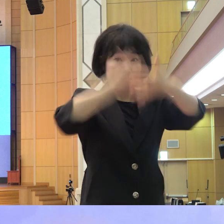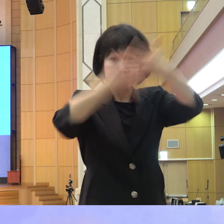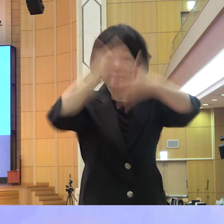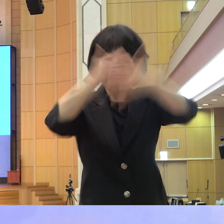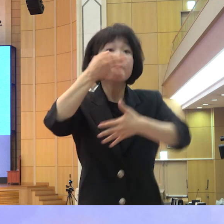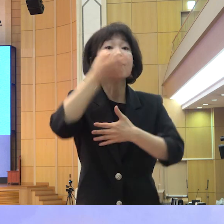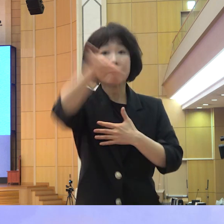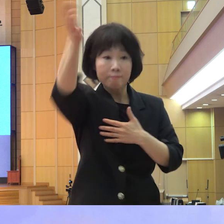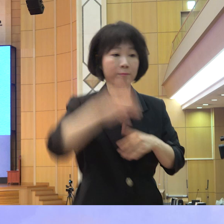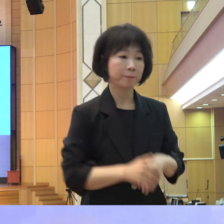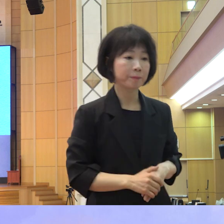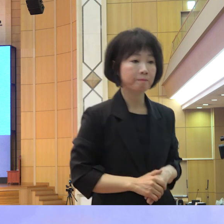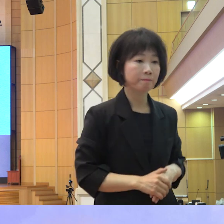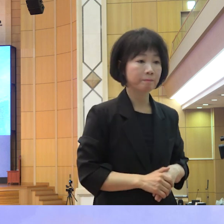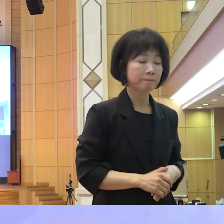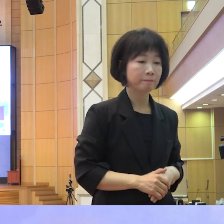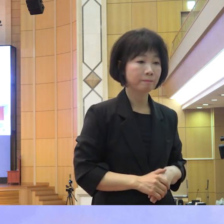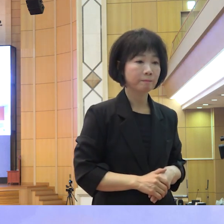틀어주세요.